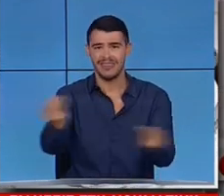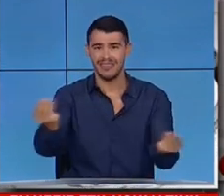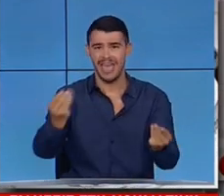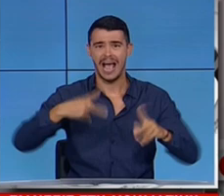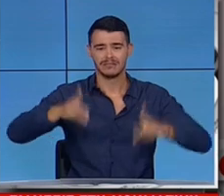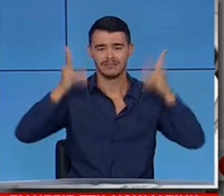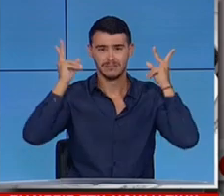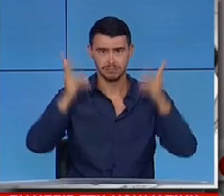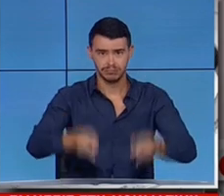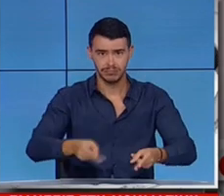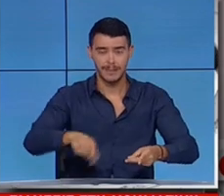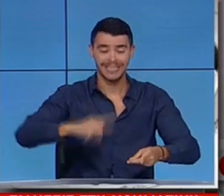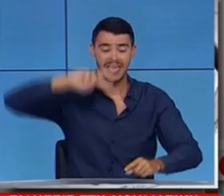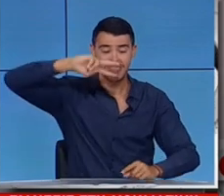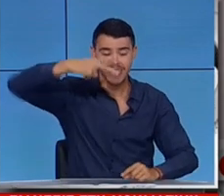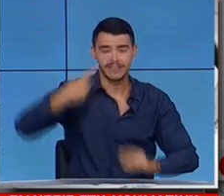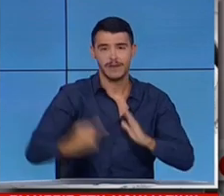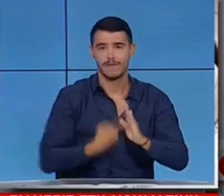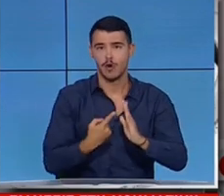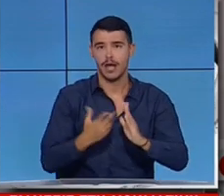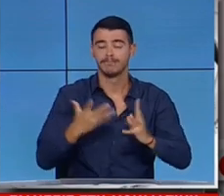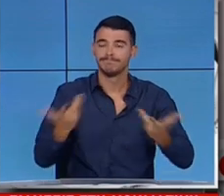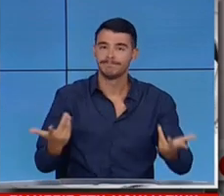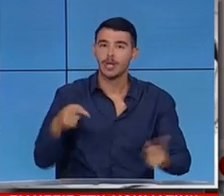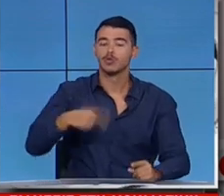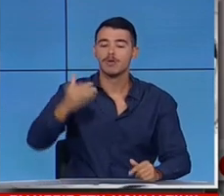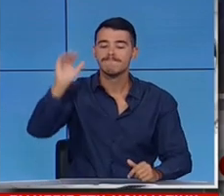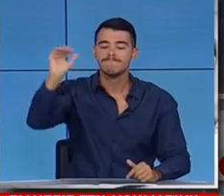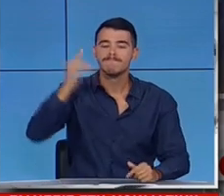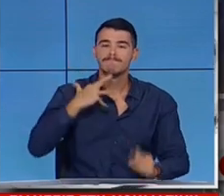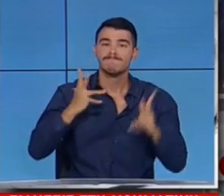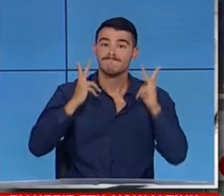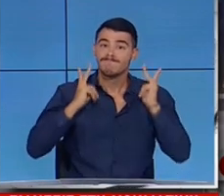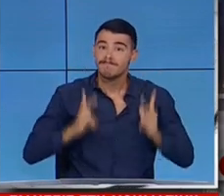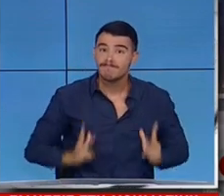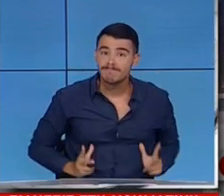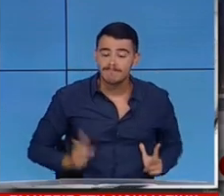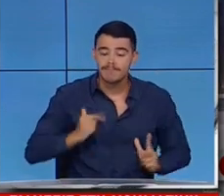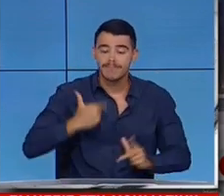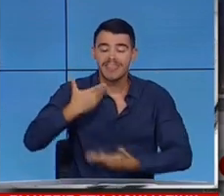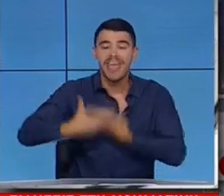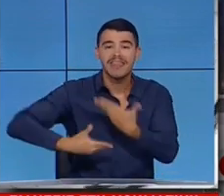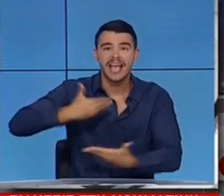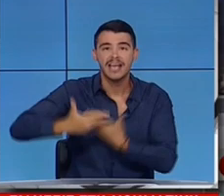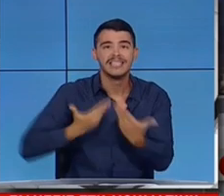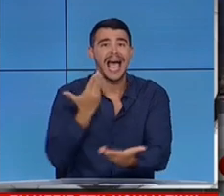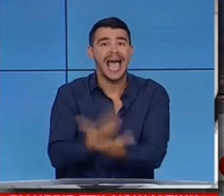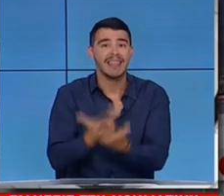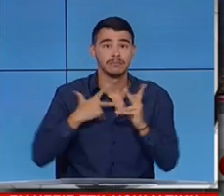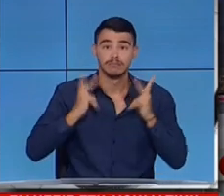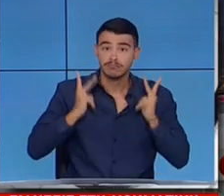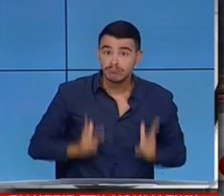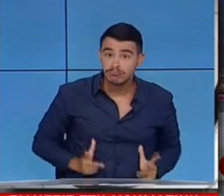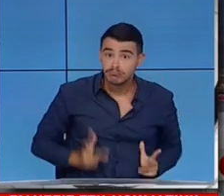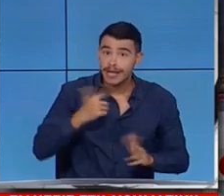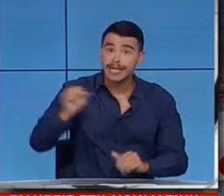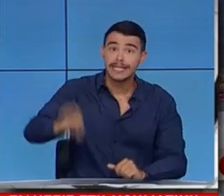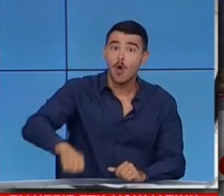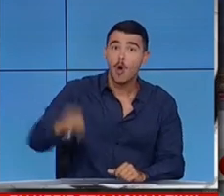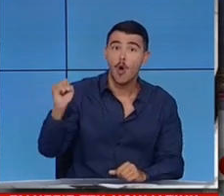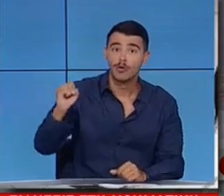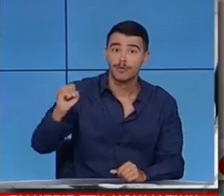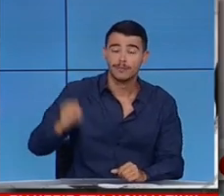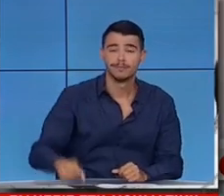τακτική. Τελικά είστε ικανοποιημένος με την πορεία που πήραν τα πράγματα? Θα αλλάζατε κάτι? Να ξεκινήσω από